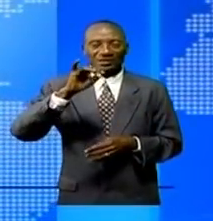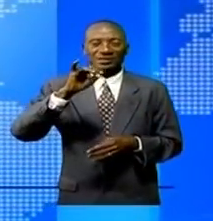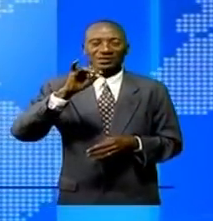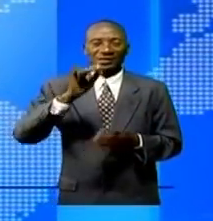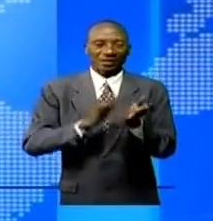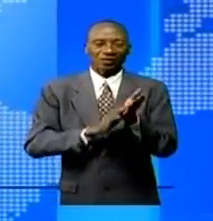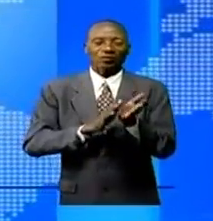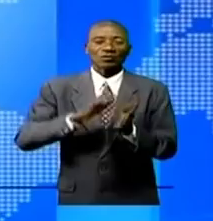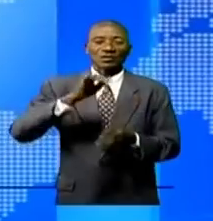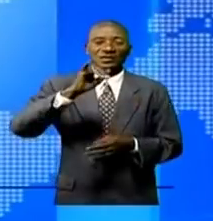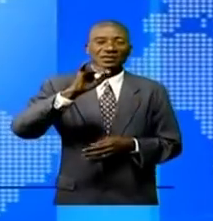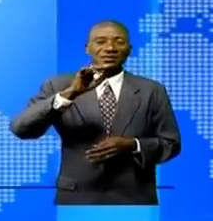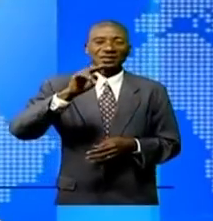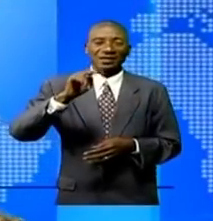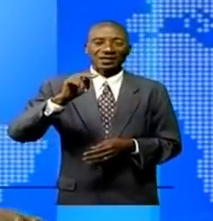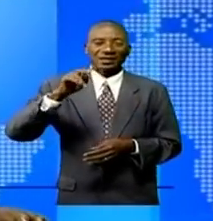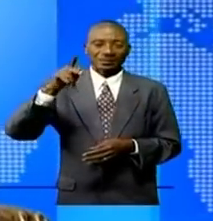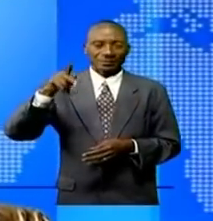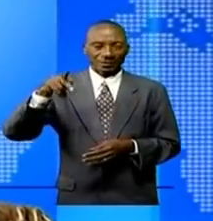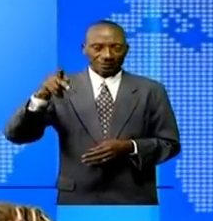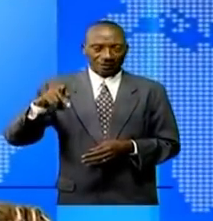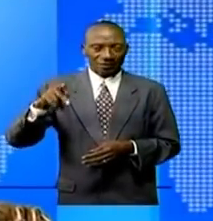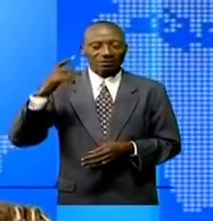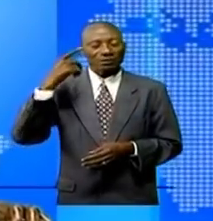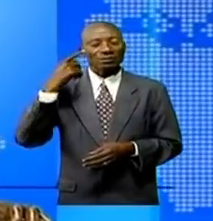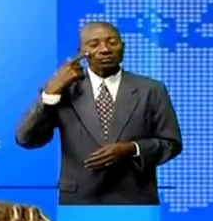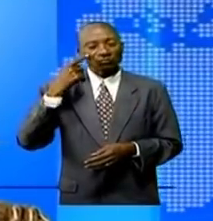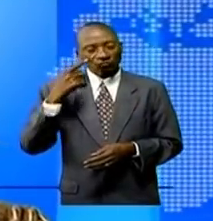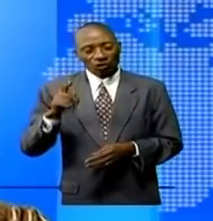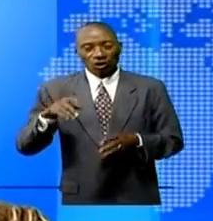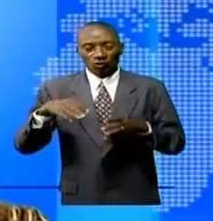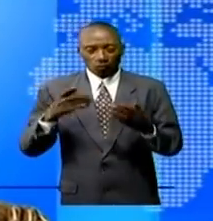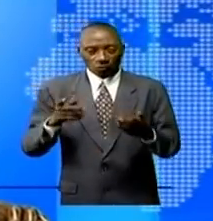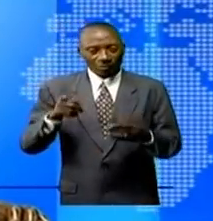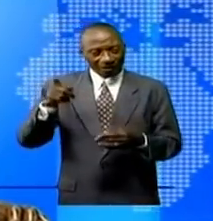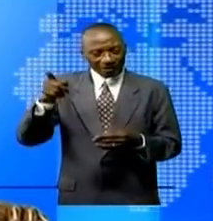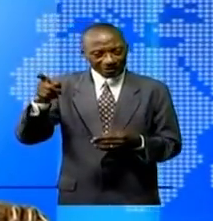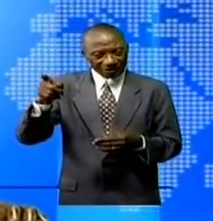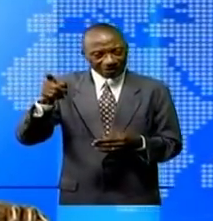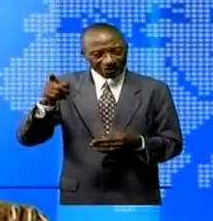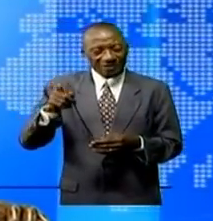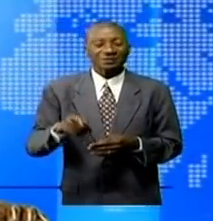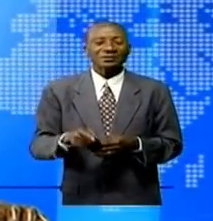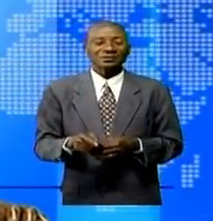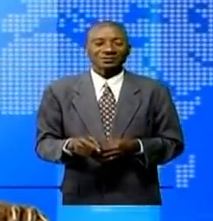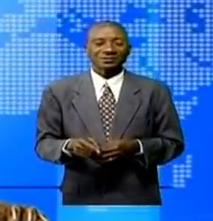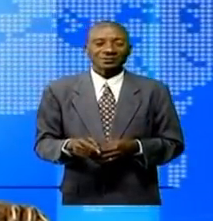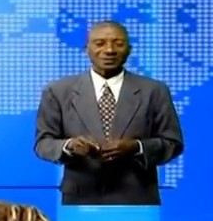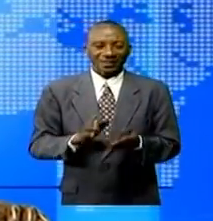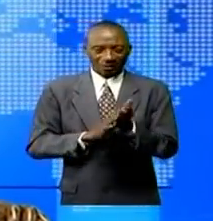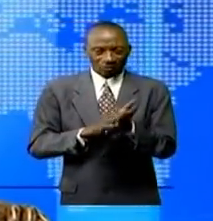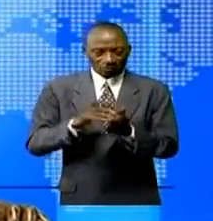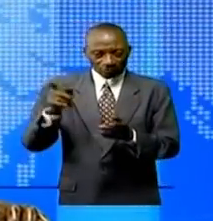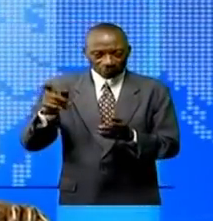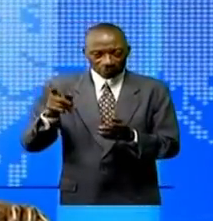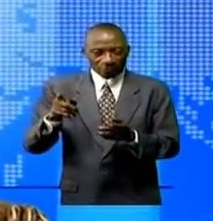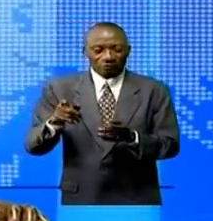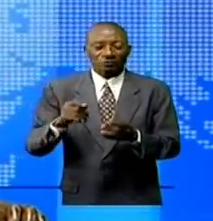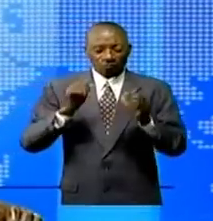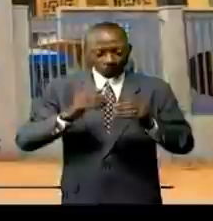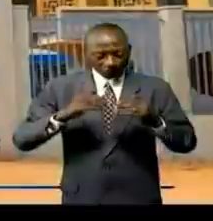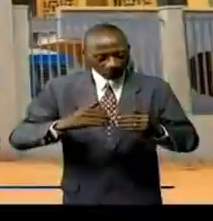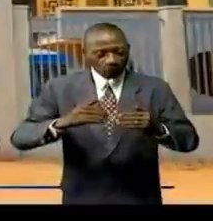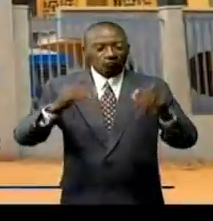solliciter l'inauguration de plusieurs filières de l'INPP Bandaka par le chef de l'État, Félix-Antoine Tshisekedi. Séverine Pascal Katanda pour le